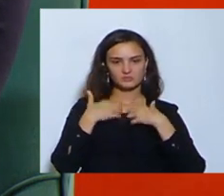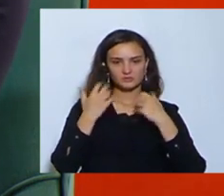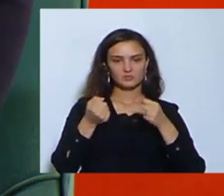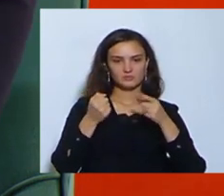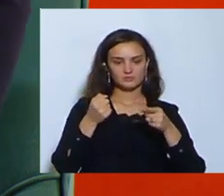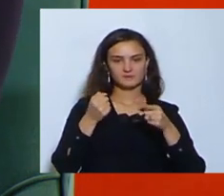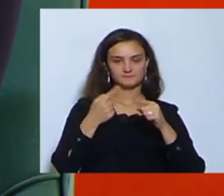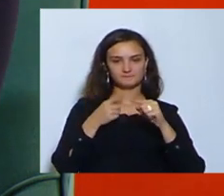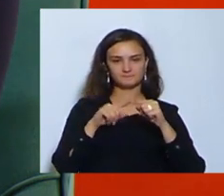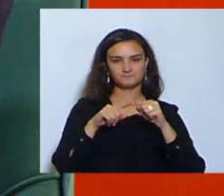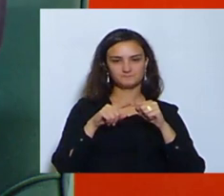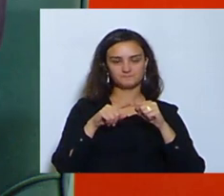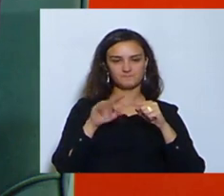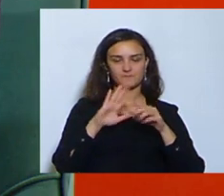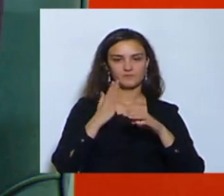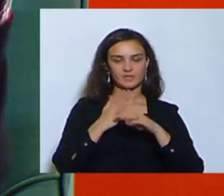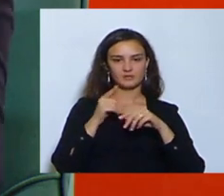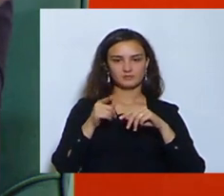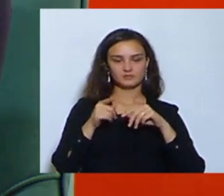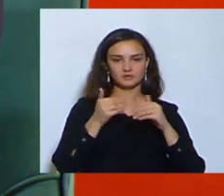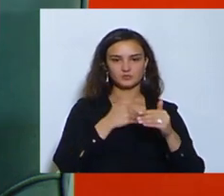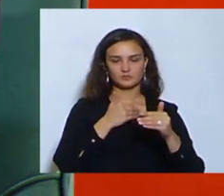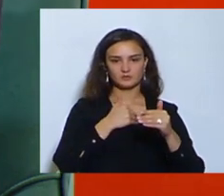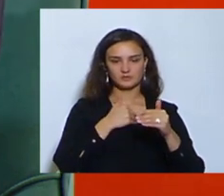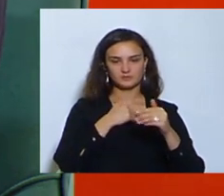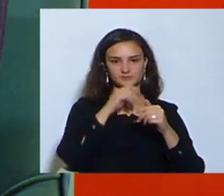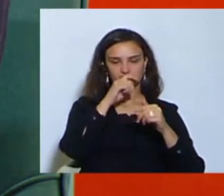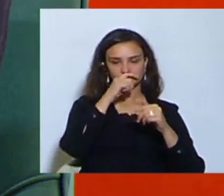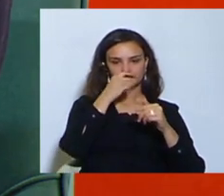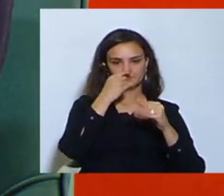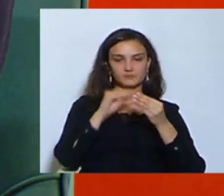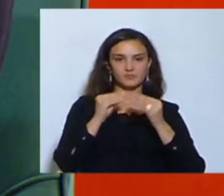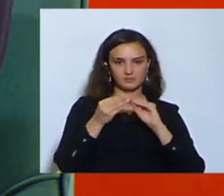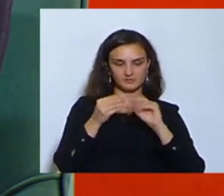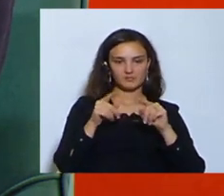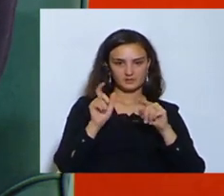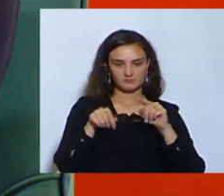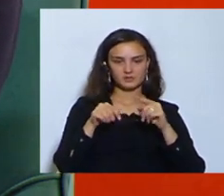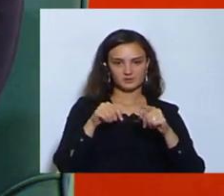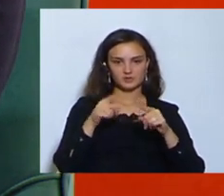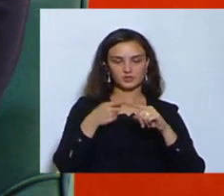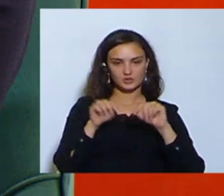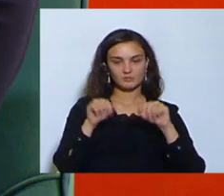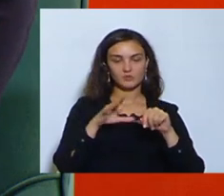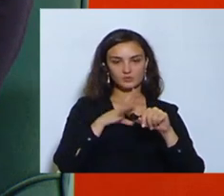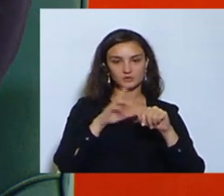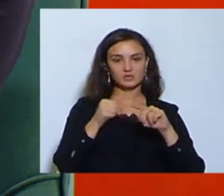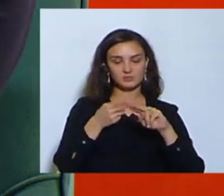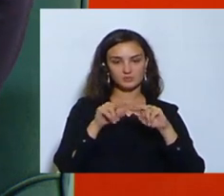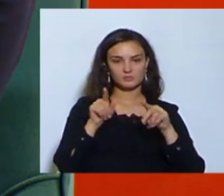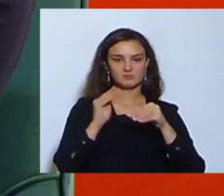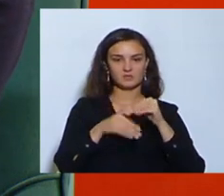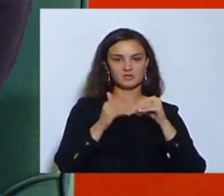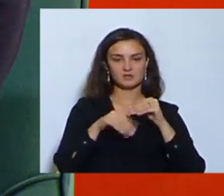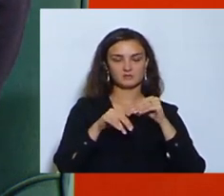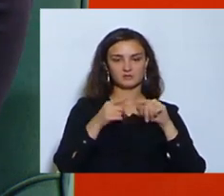ჯანმრთელობა არ არის მაინც და მაინც სასურველი პრობლემა, რომელიც ადამიანს შეიძლება ჰქონდეს და ამიტომ ის მალავს